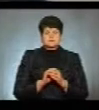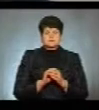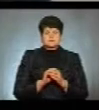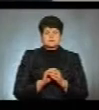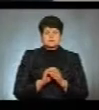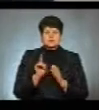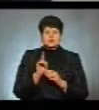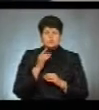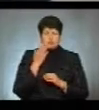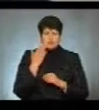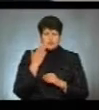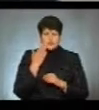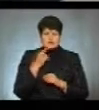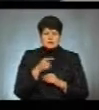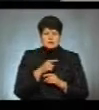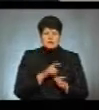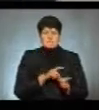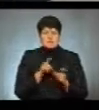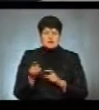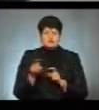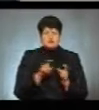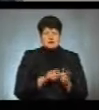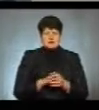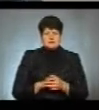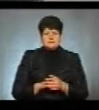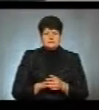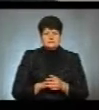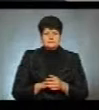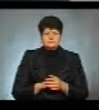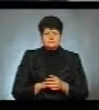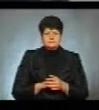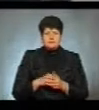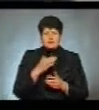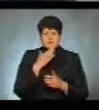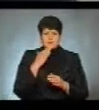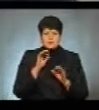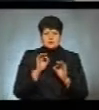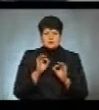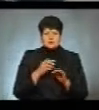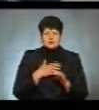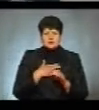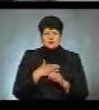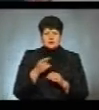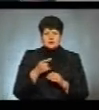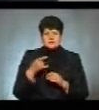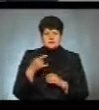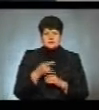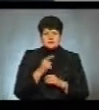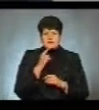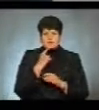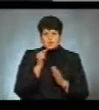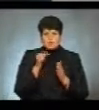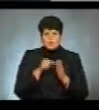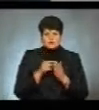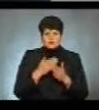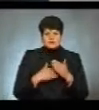Що полегшує їхнє пересування. Багато розказують, що наше тернопільське таксі важко попасти в